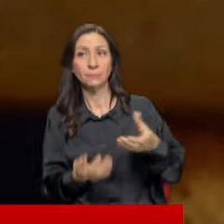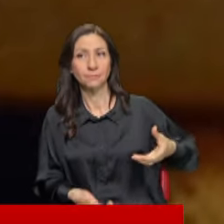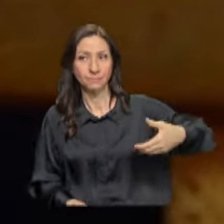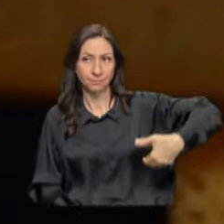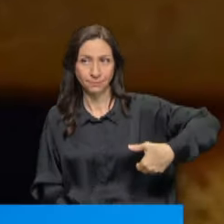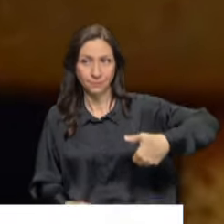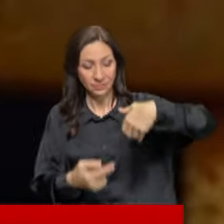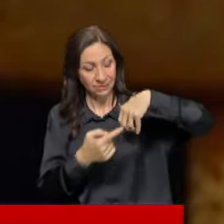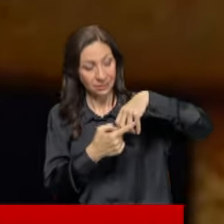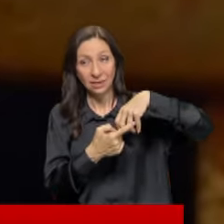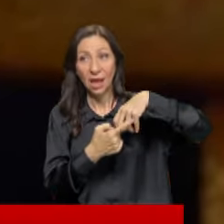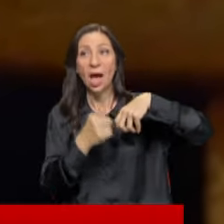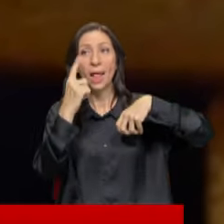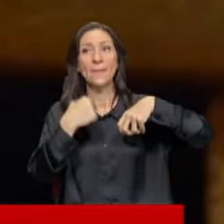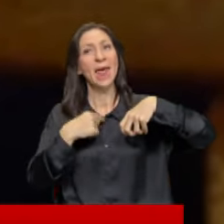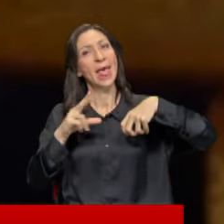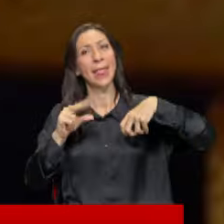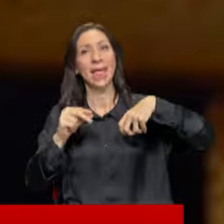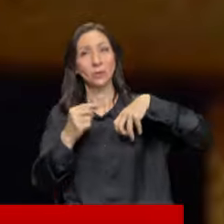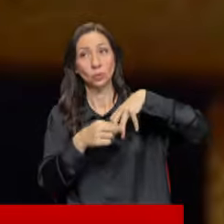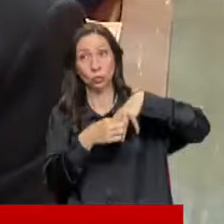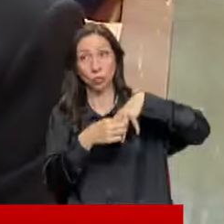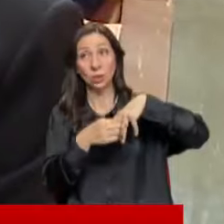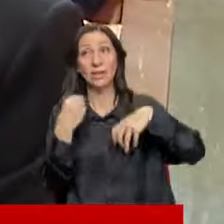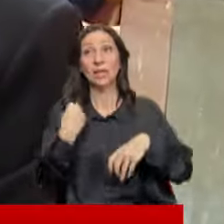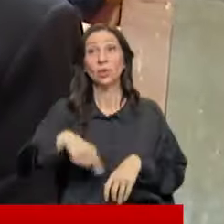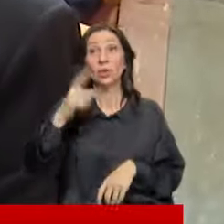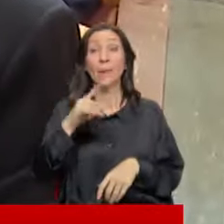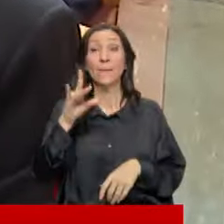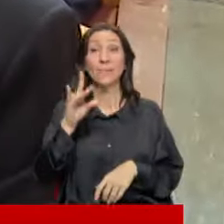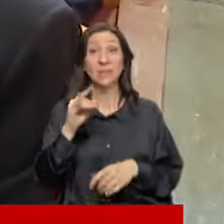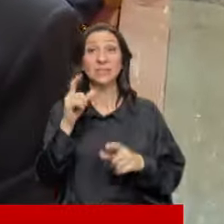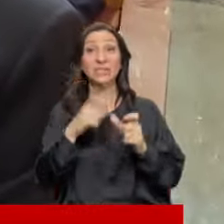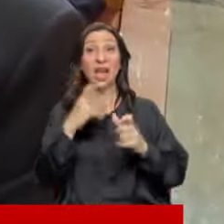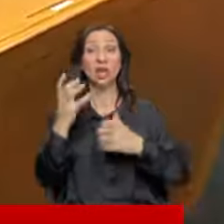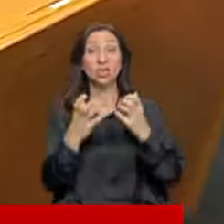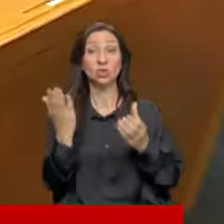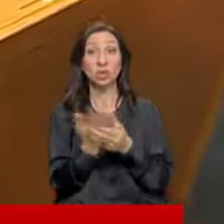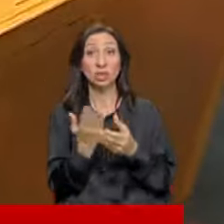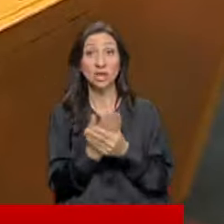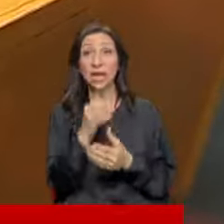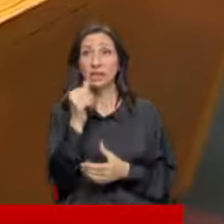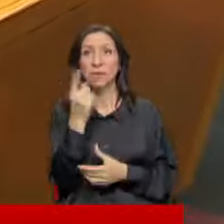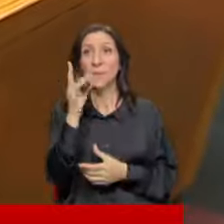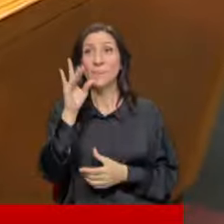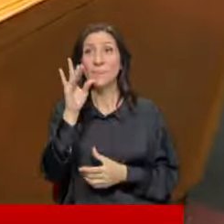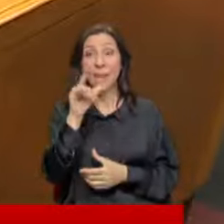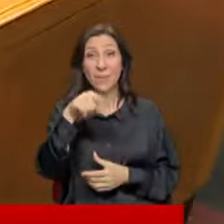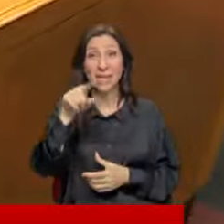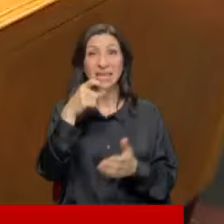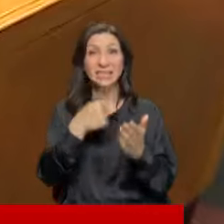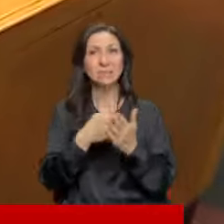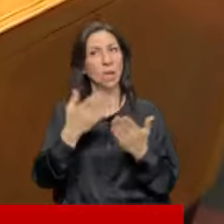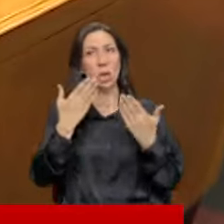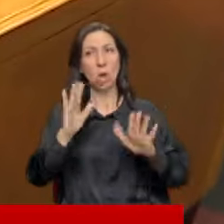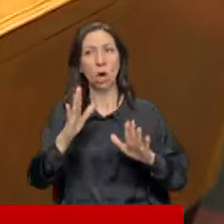dosya ve Allah bana yeter yazan yüzüğü. Yeni günde de MHP'den Sinan Ateş dosyasında hiçbir MHP'linin ismi